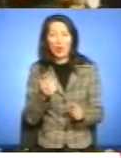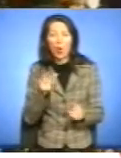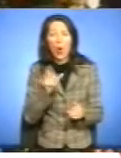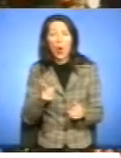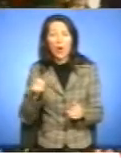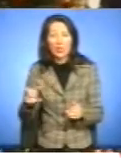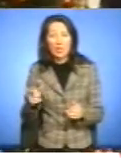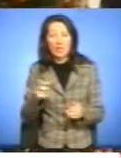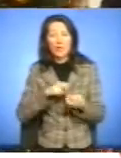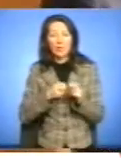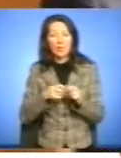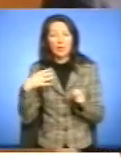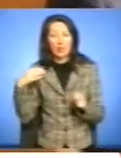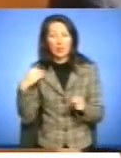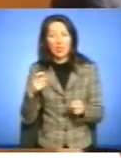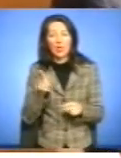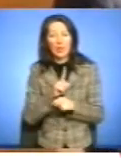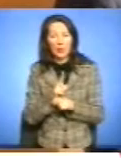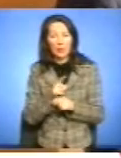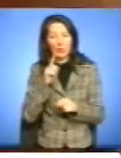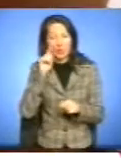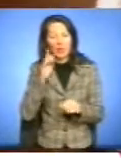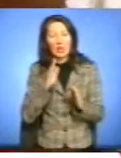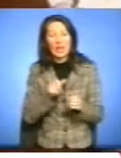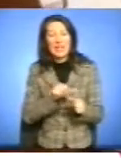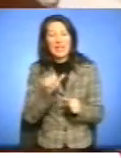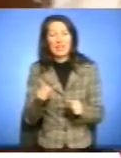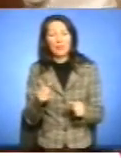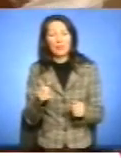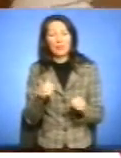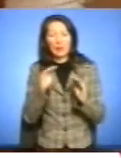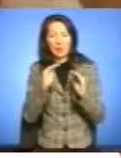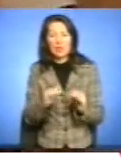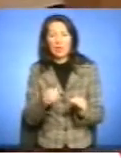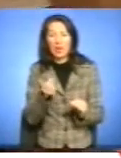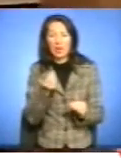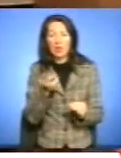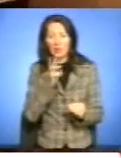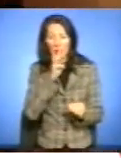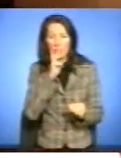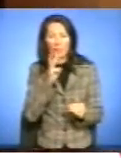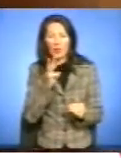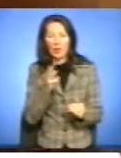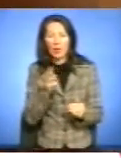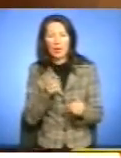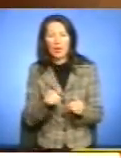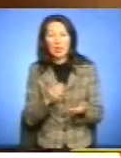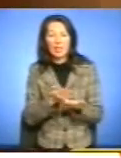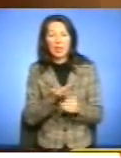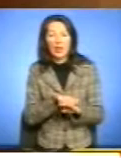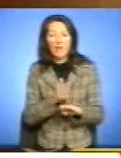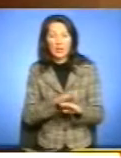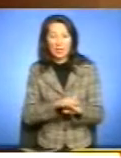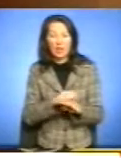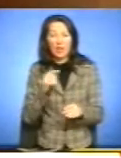низьких доходів, ще й важкий психологічний клімат у сім'ях. Деколи це є не тільки як через матеріальний стан,